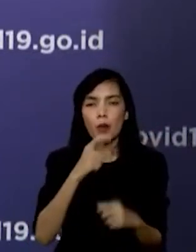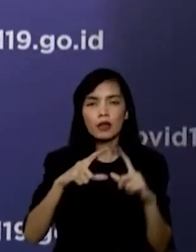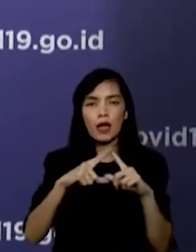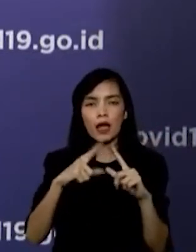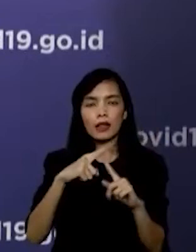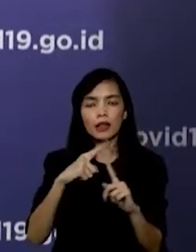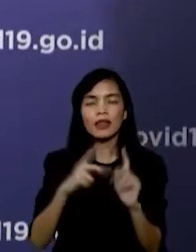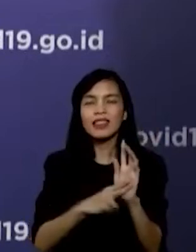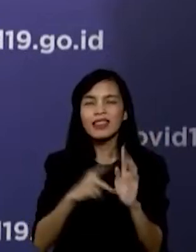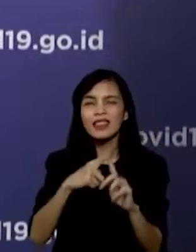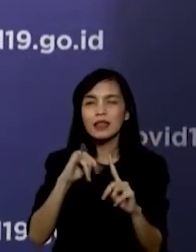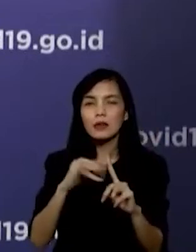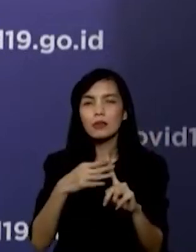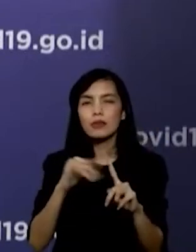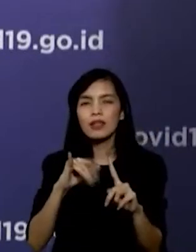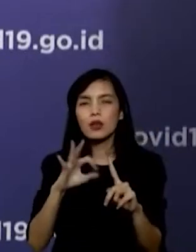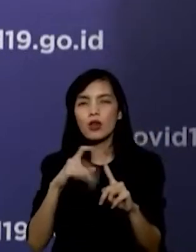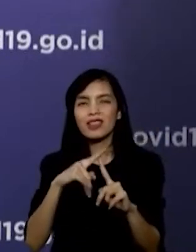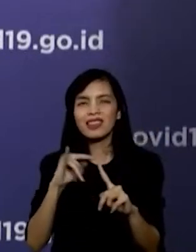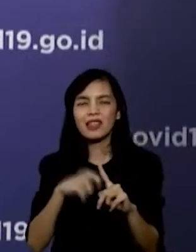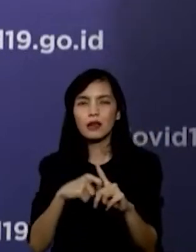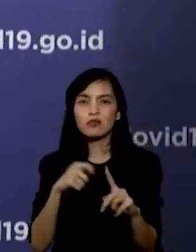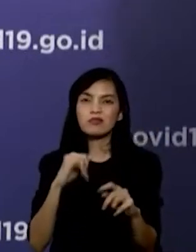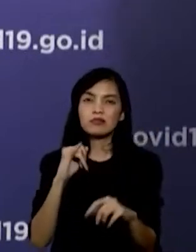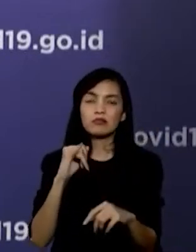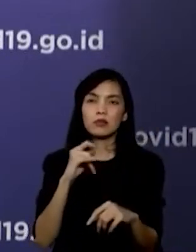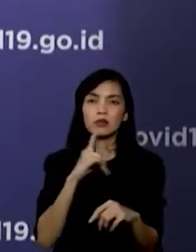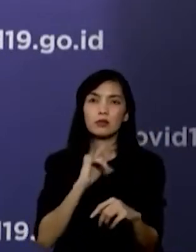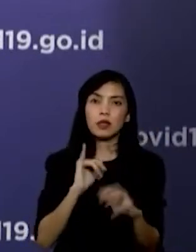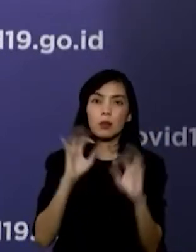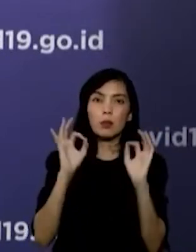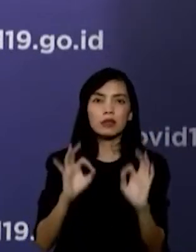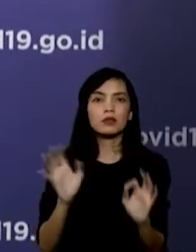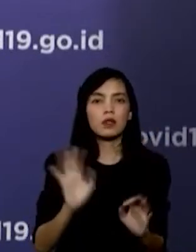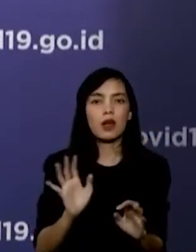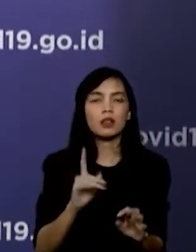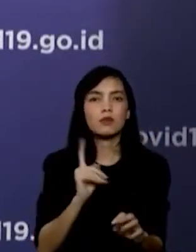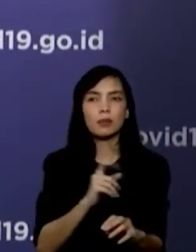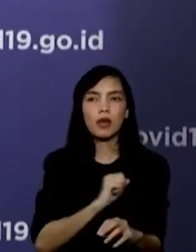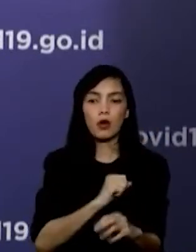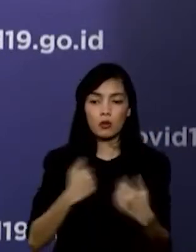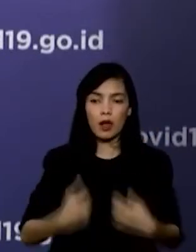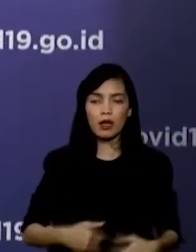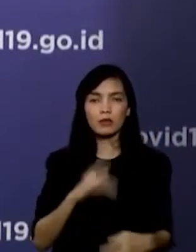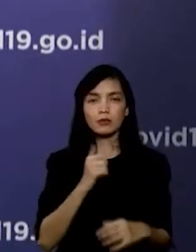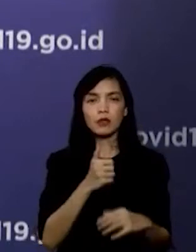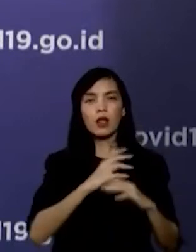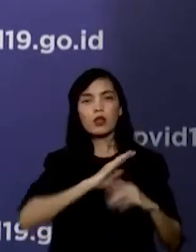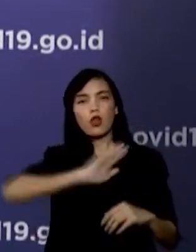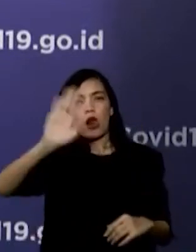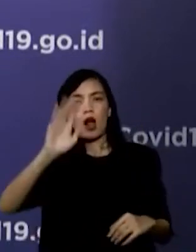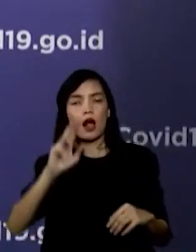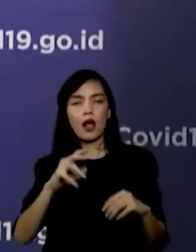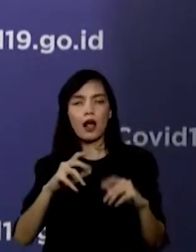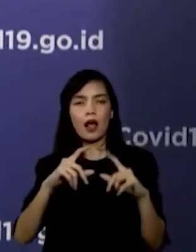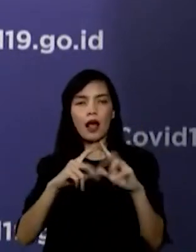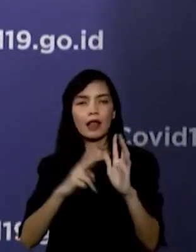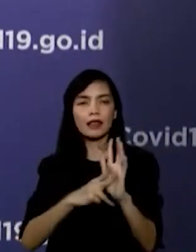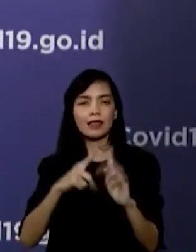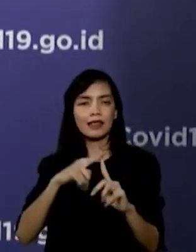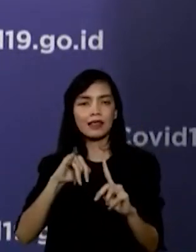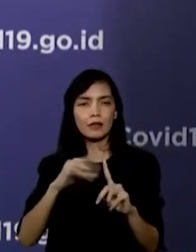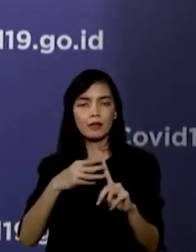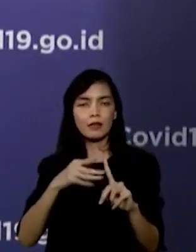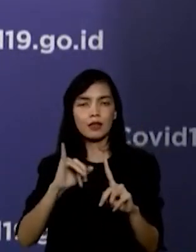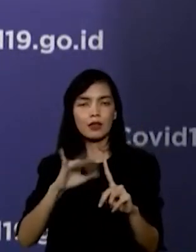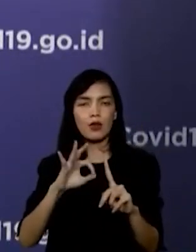tidak tepat juga, karena dapat menyebabkan resistensi terhadap jenis antibiotik yang dikonsumsi tersebut. Dan sekali lagi,